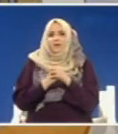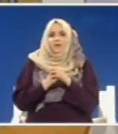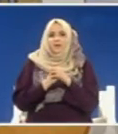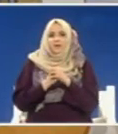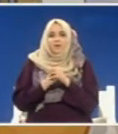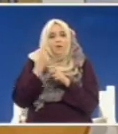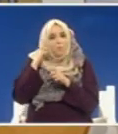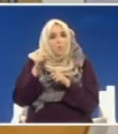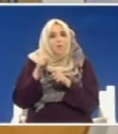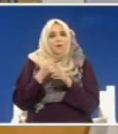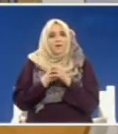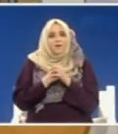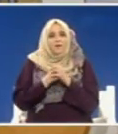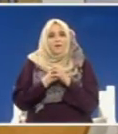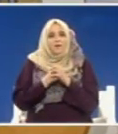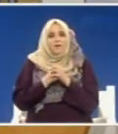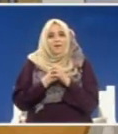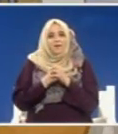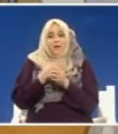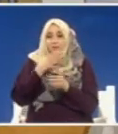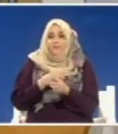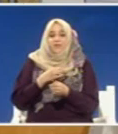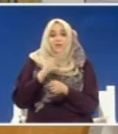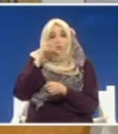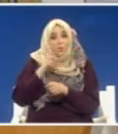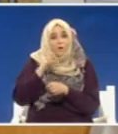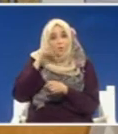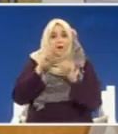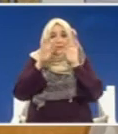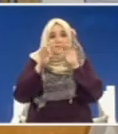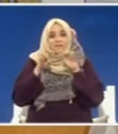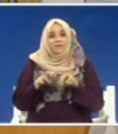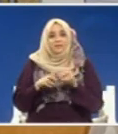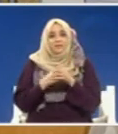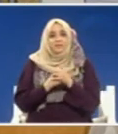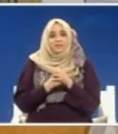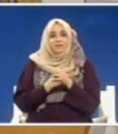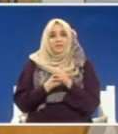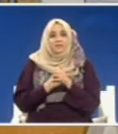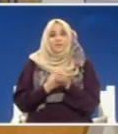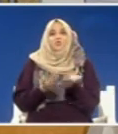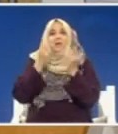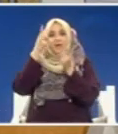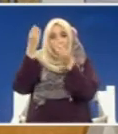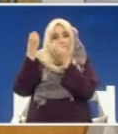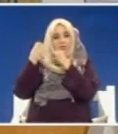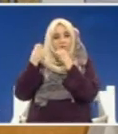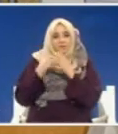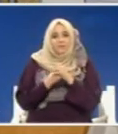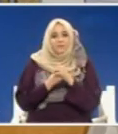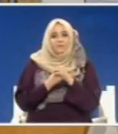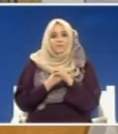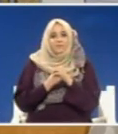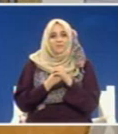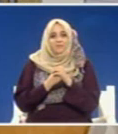وتمكين ابنتها من حقوق الإدارية هذه هي مأجورة عليه. أيوة. هذا